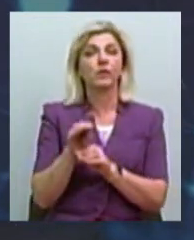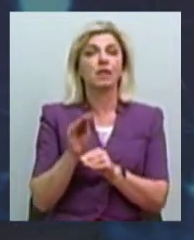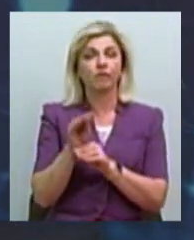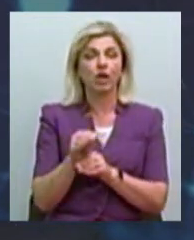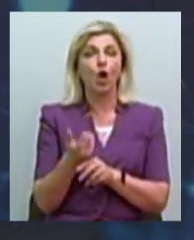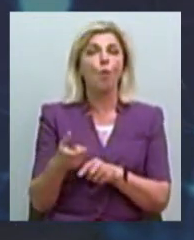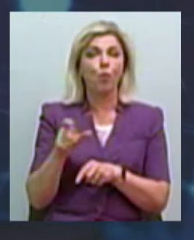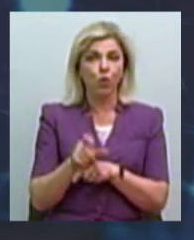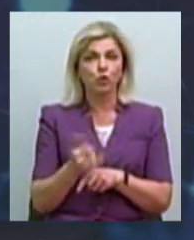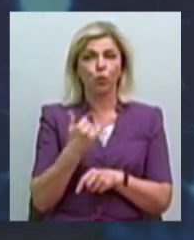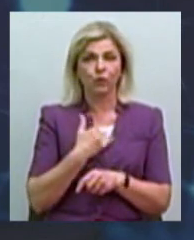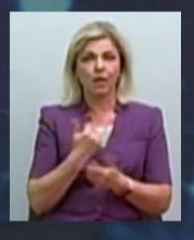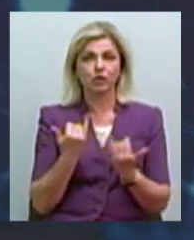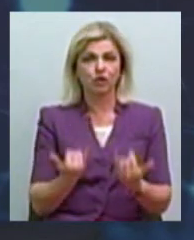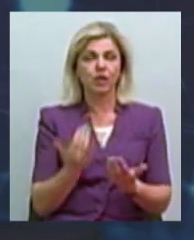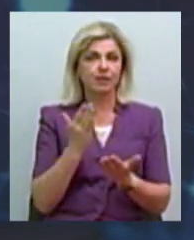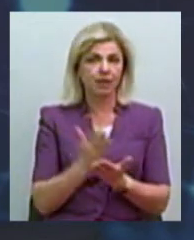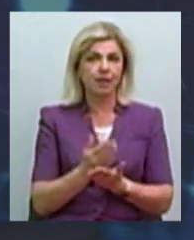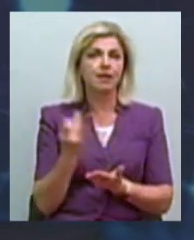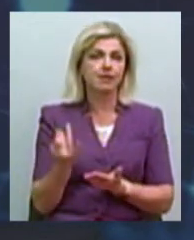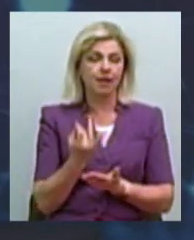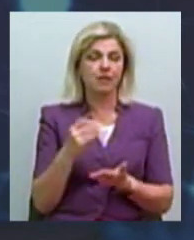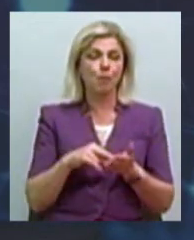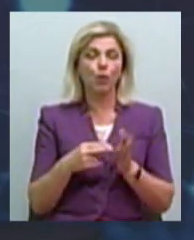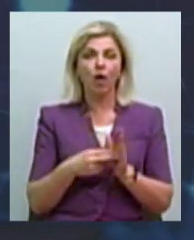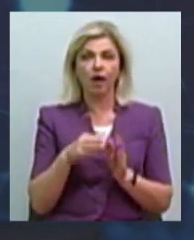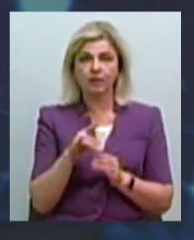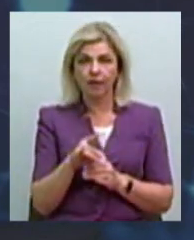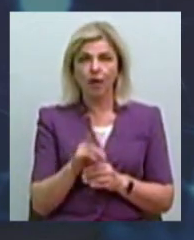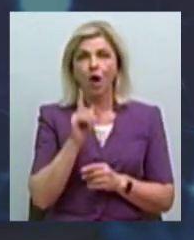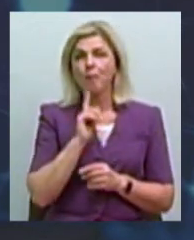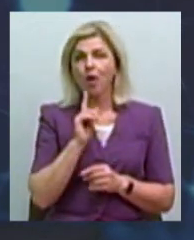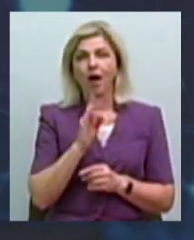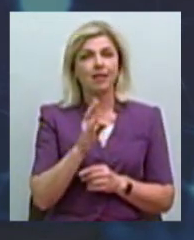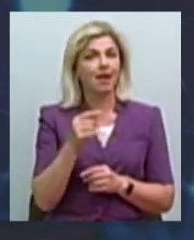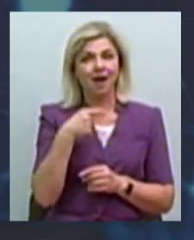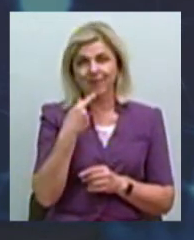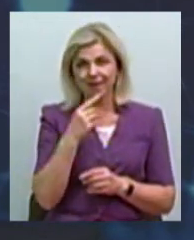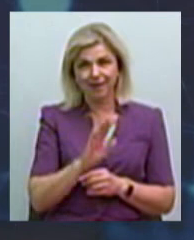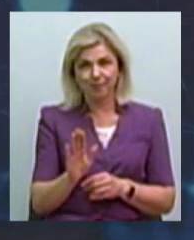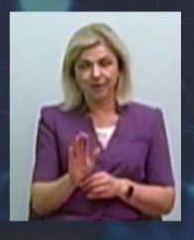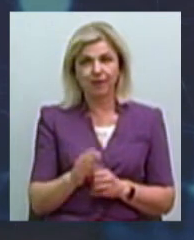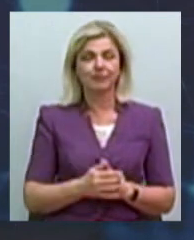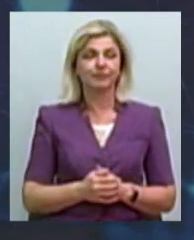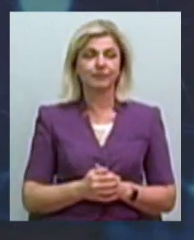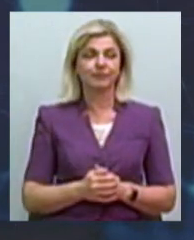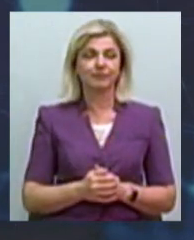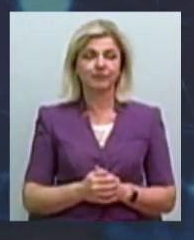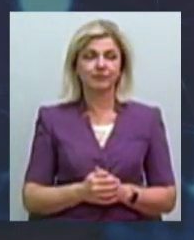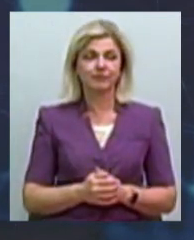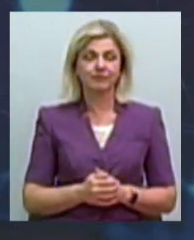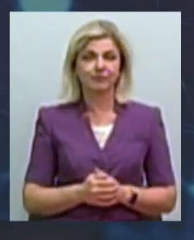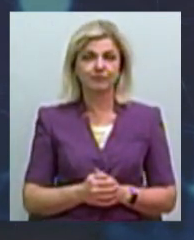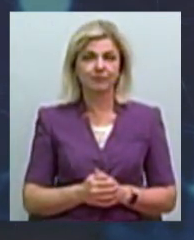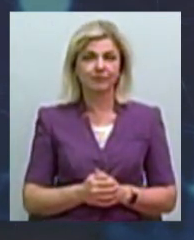больше у нас сейчас есть ряд интересных проектов, ну как бы мы пока о них не говорим, да, но тем не менее они